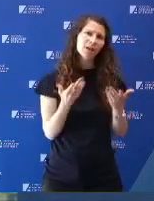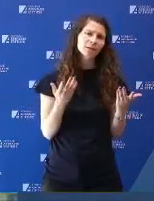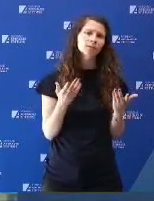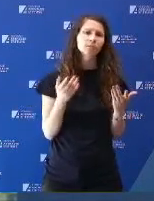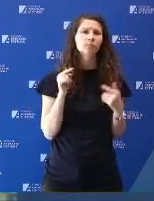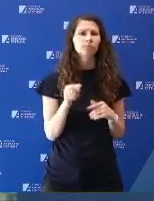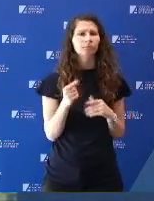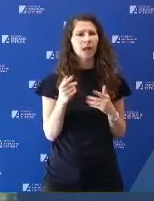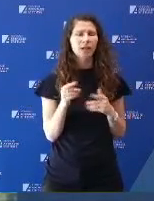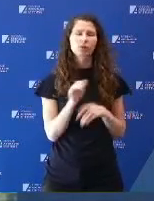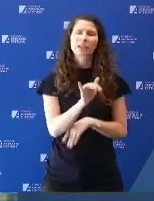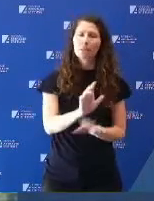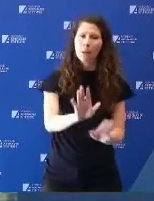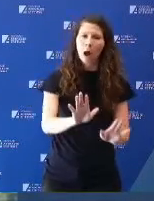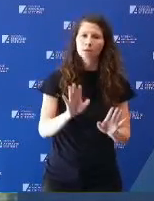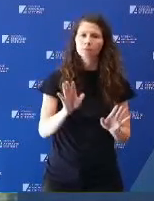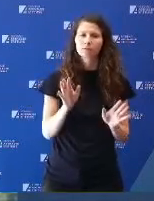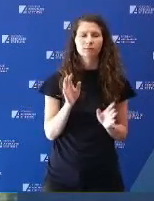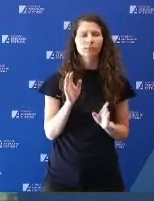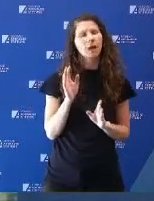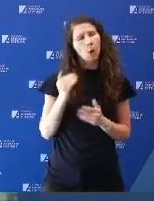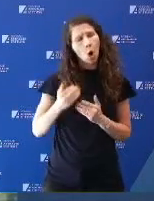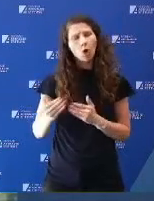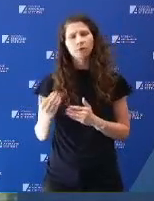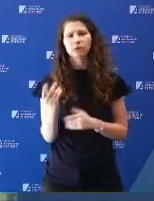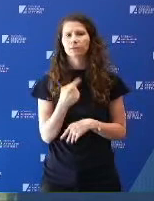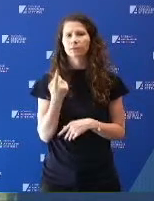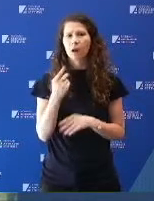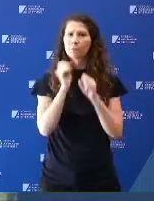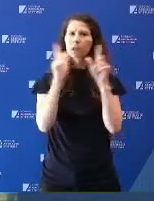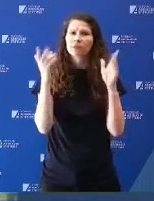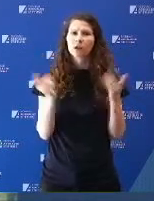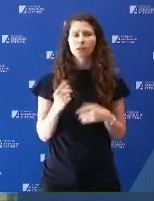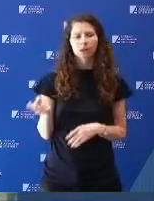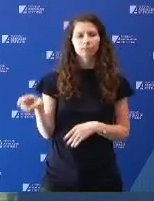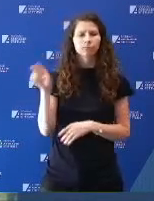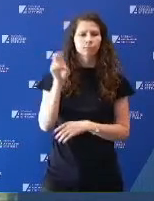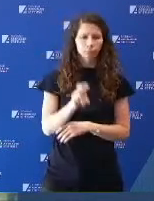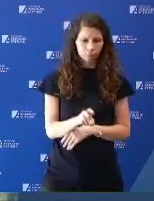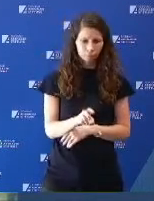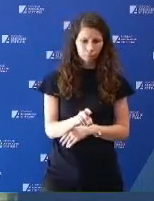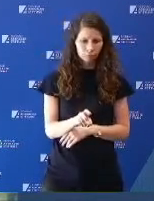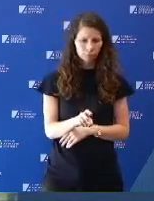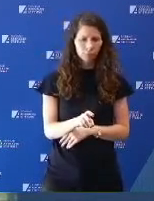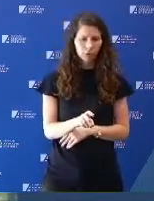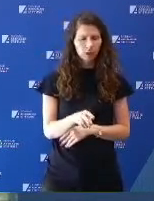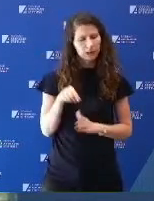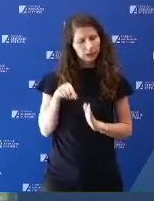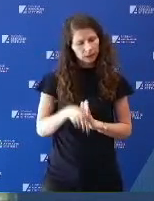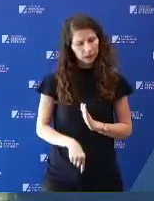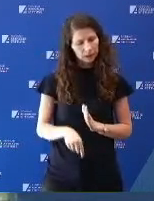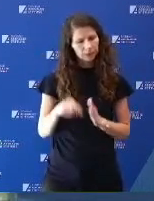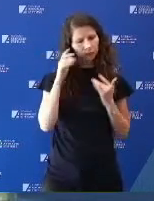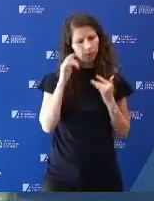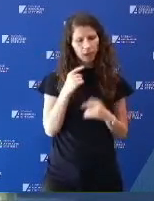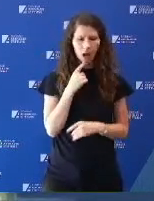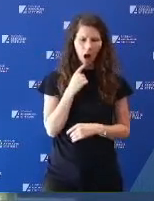meist schlecht, aber oft, dass wir uns erstmal hinsetzen, Sachen ganz tief durchdenken, jeden Fehler,